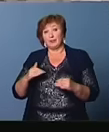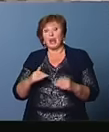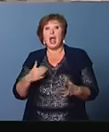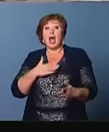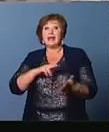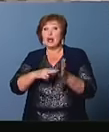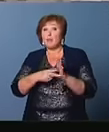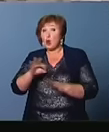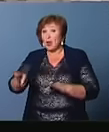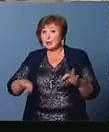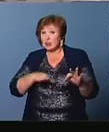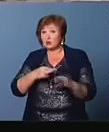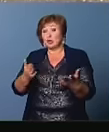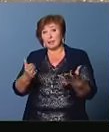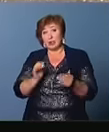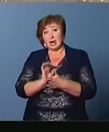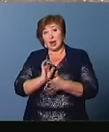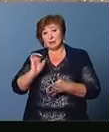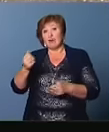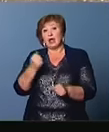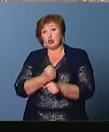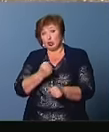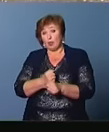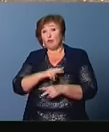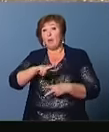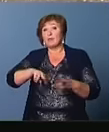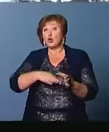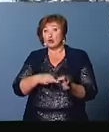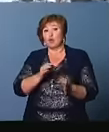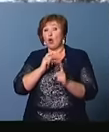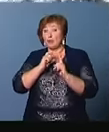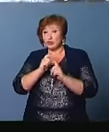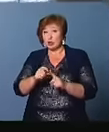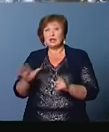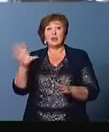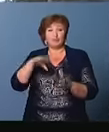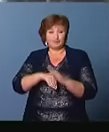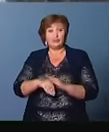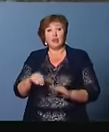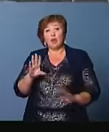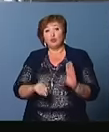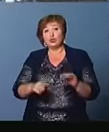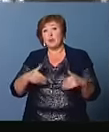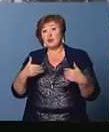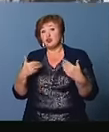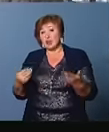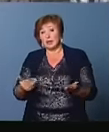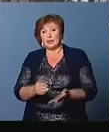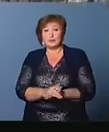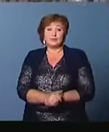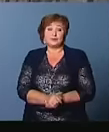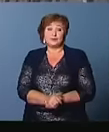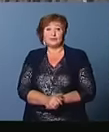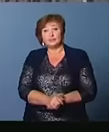проект реконструкции приняли и отправили на доработку. Проектировщик обещал учесть все пожелания общественников. Александр Демидов, Юрий Дроздов, телеканал